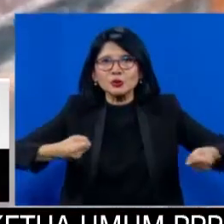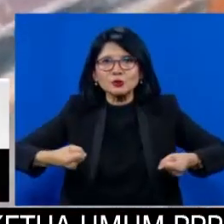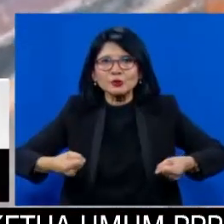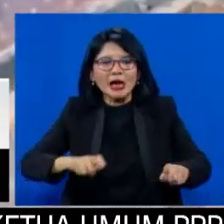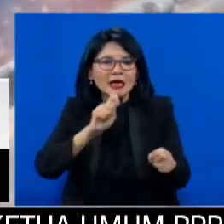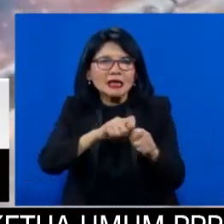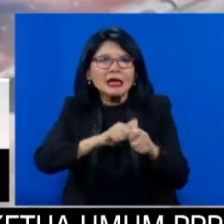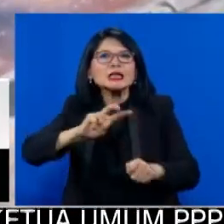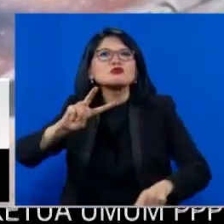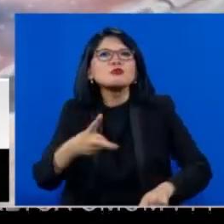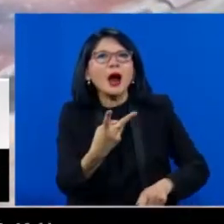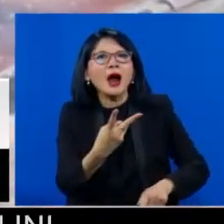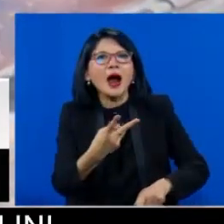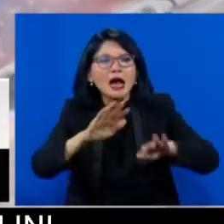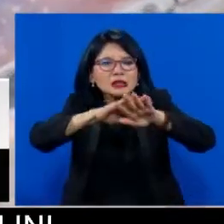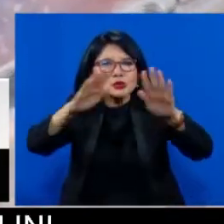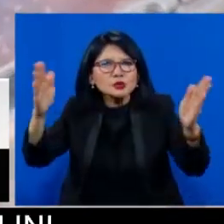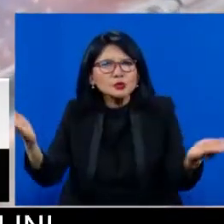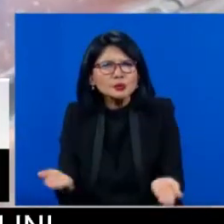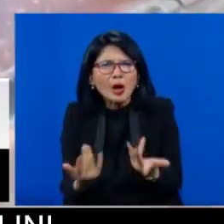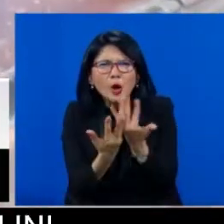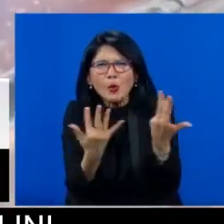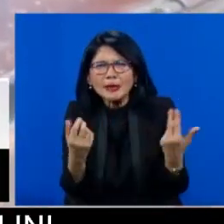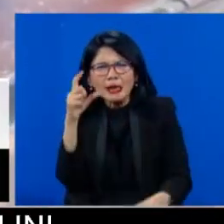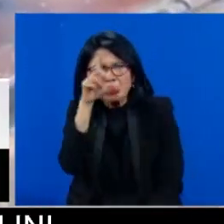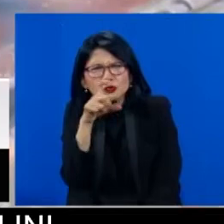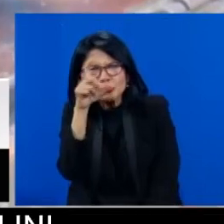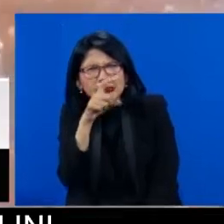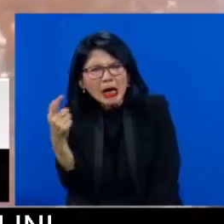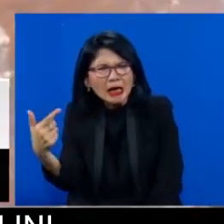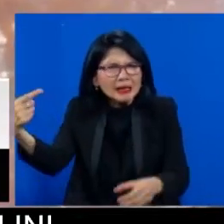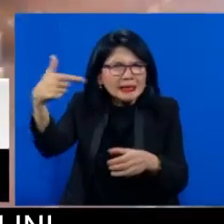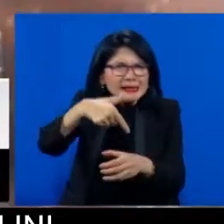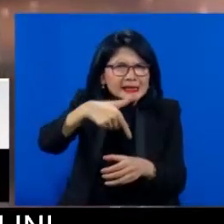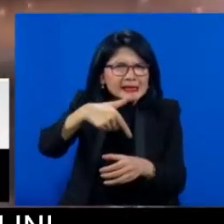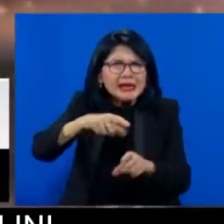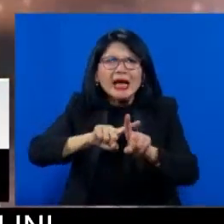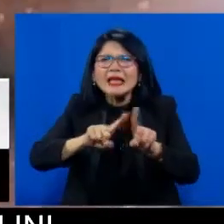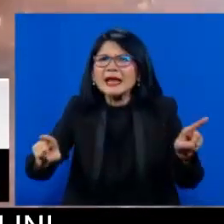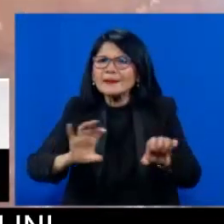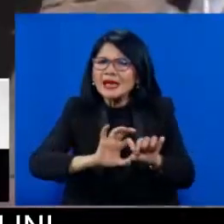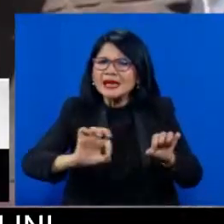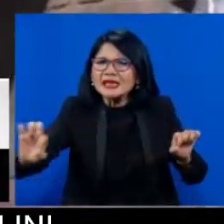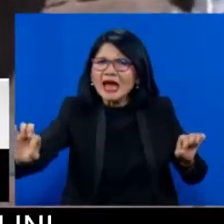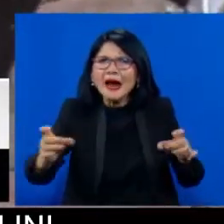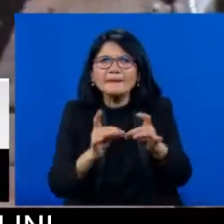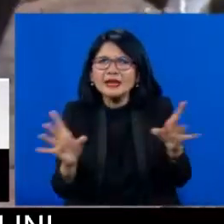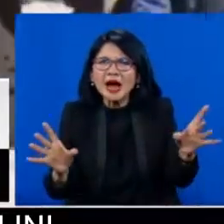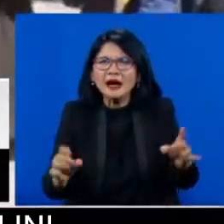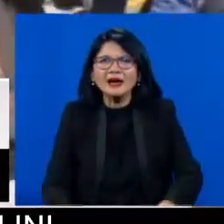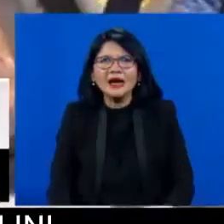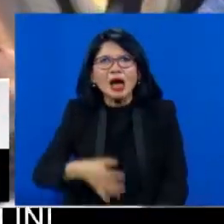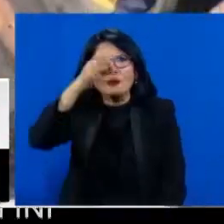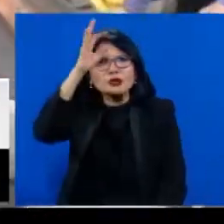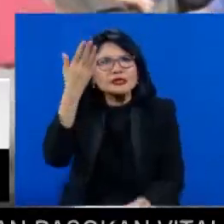BBM yang ditutup terpal. Warga curiga melihat pengisian BBM ke tangki, namun terdapat selang yang berbeda. Polisi meminta